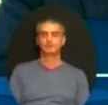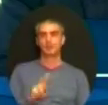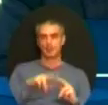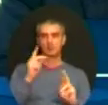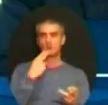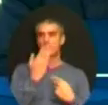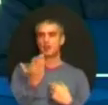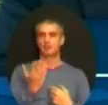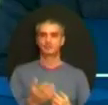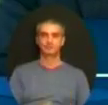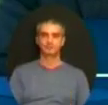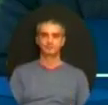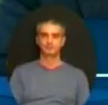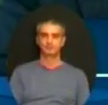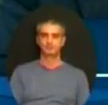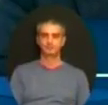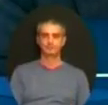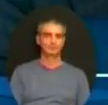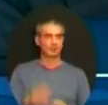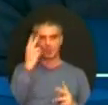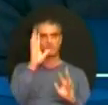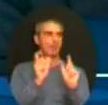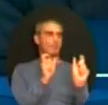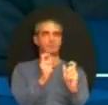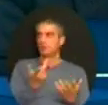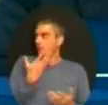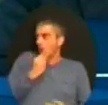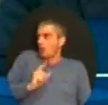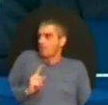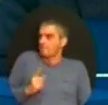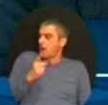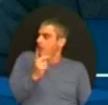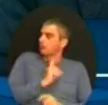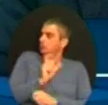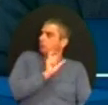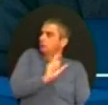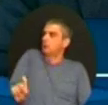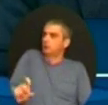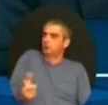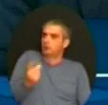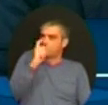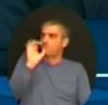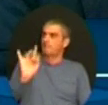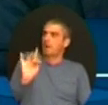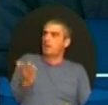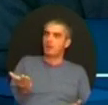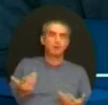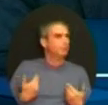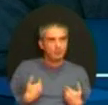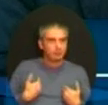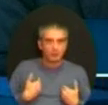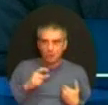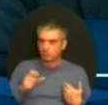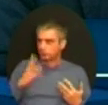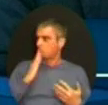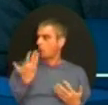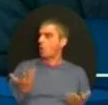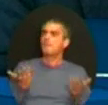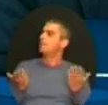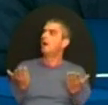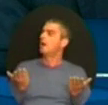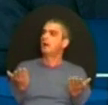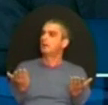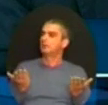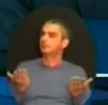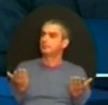להגיב, כן. לא מבין את המגננה הזאת שלך. לא, כי זה לא יפה. אתה ישר מאשים ומלכלך. אני לא מאשים. זה נכון. אתה אמרת